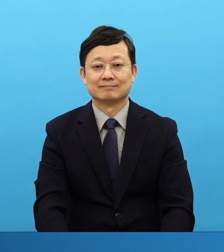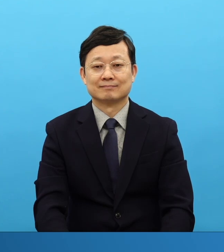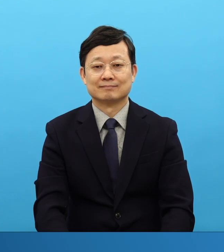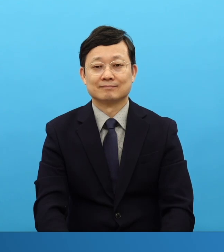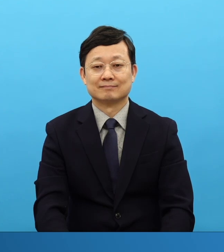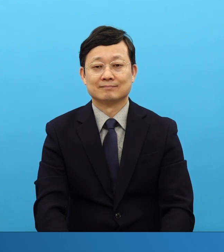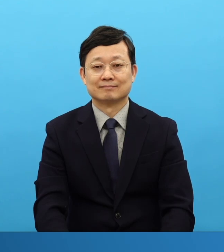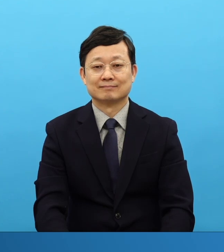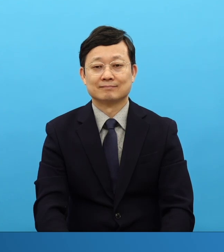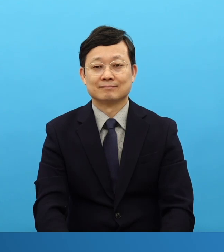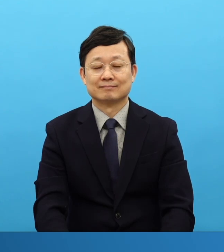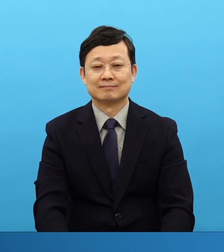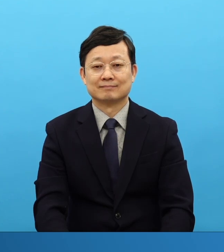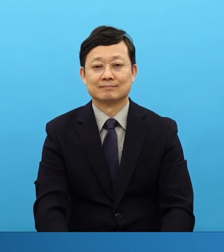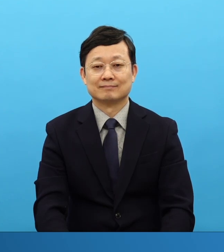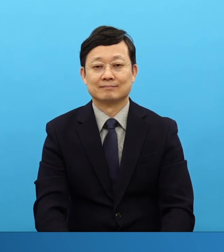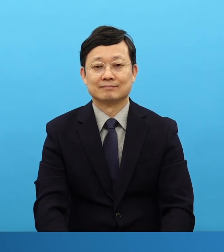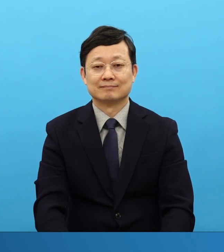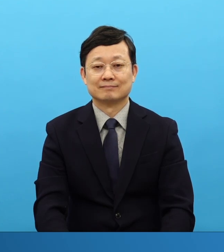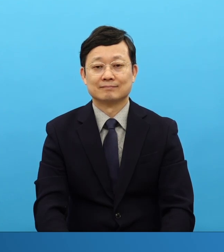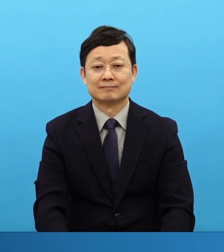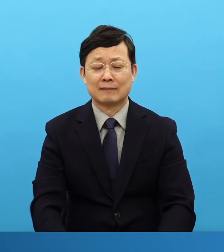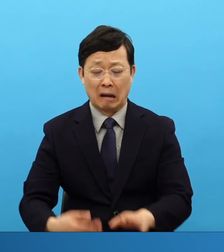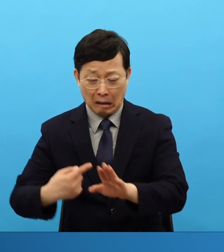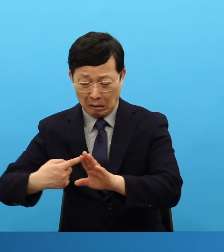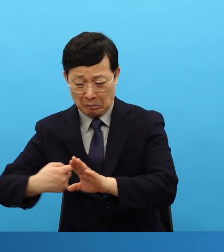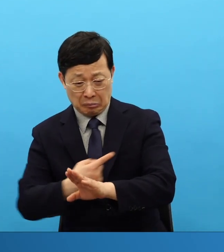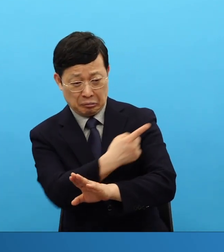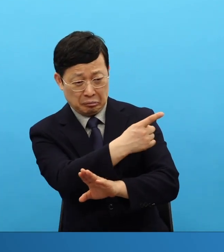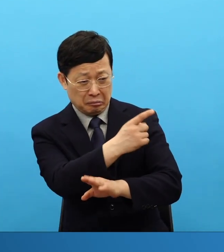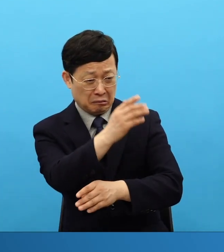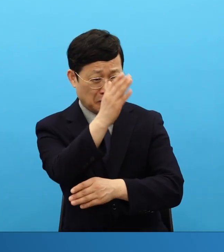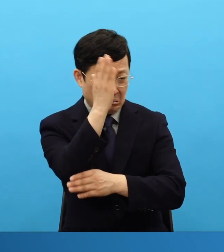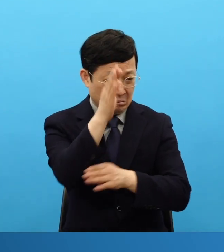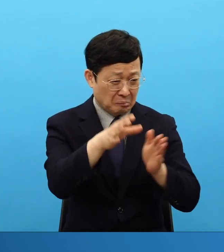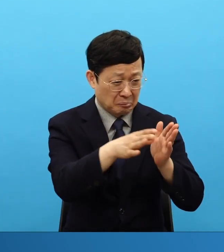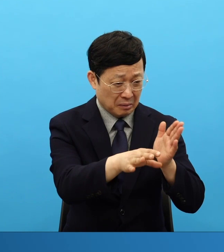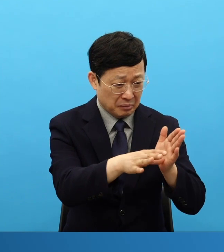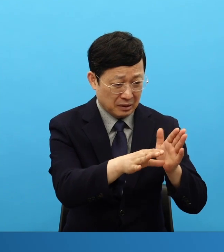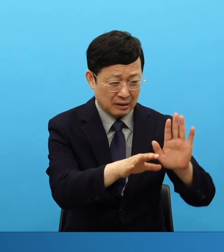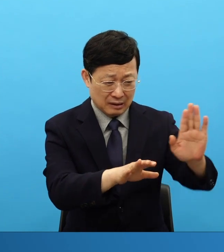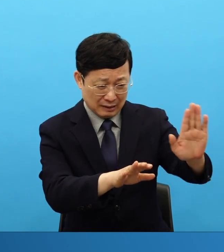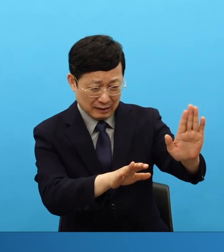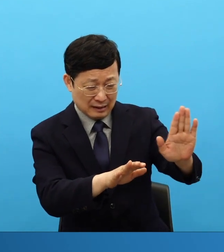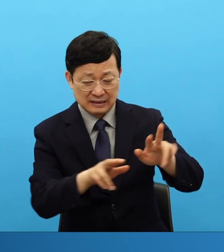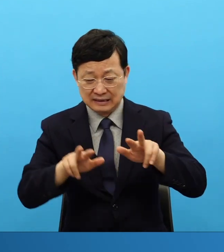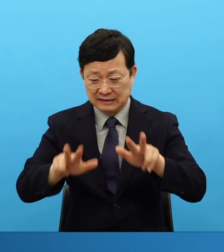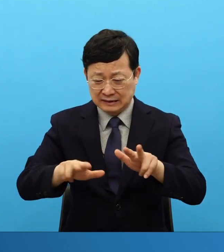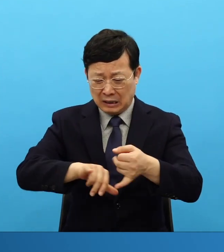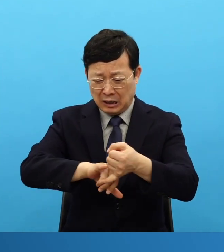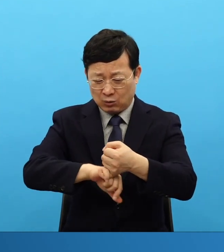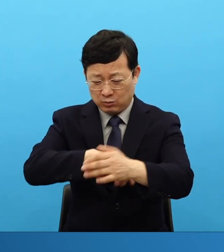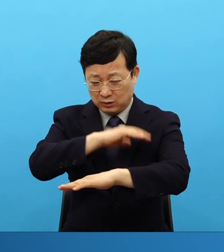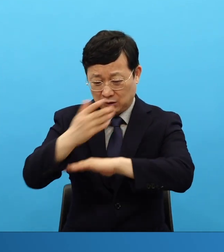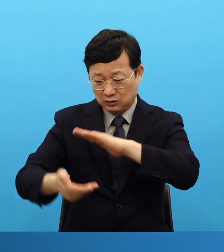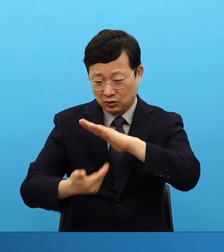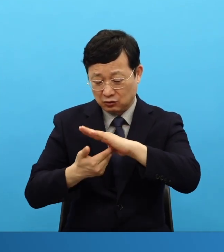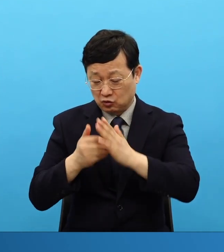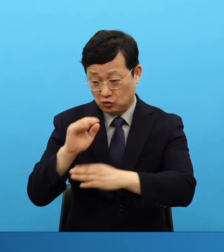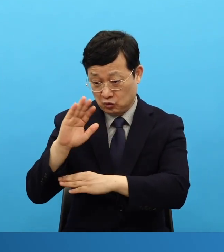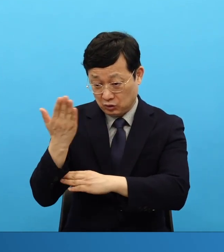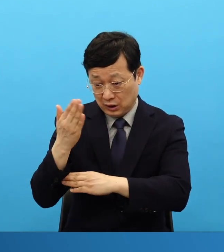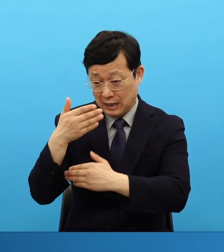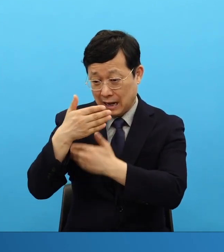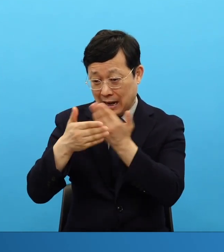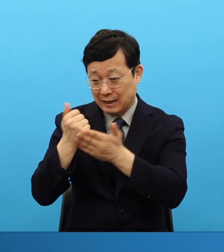다른 메시지를 붙잡아 소용없어요. 반드시 성취될 언약이 있잖아요. There's no point of you holding on to another